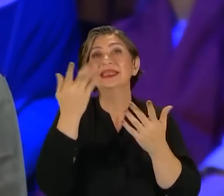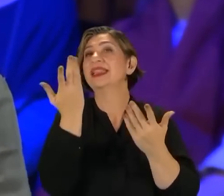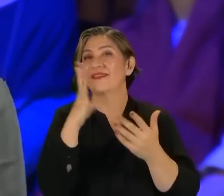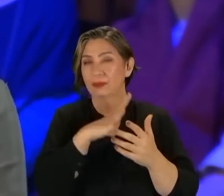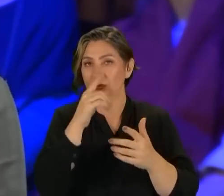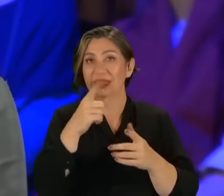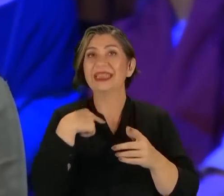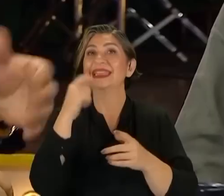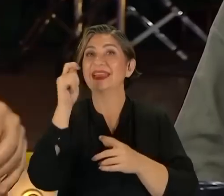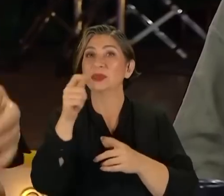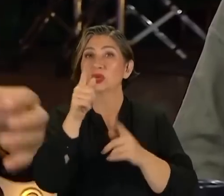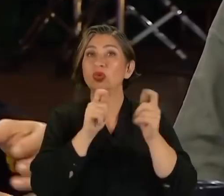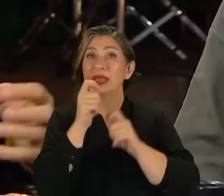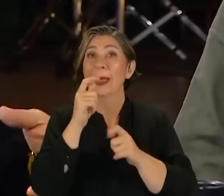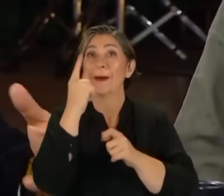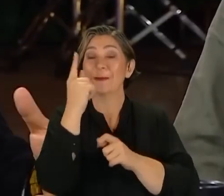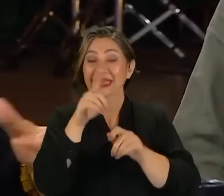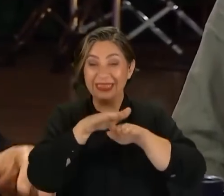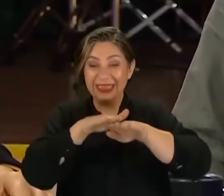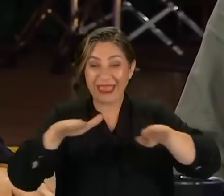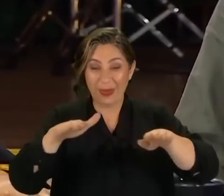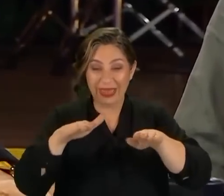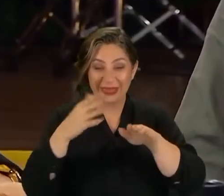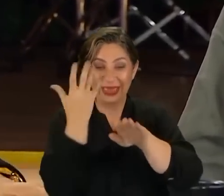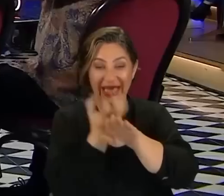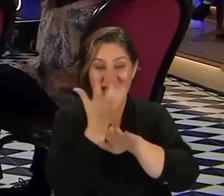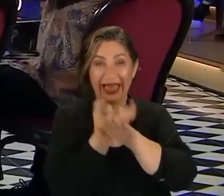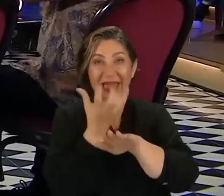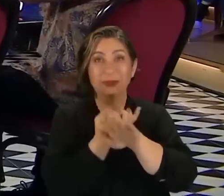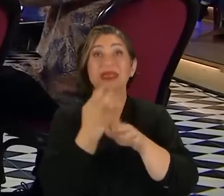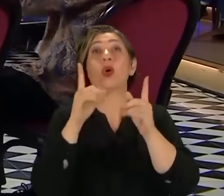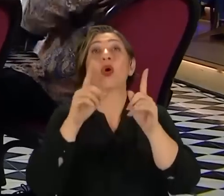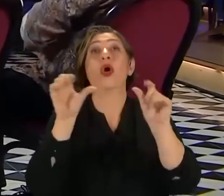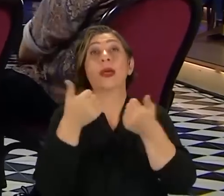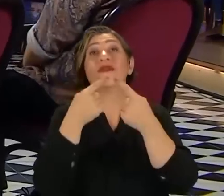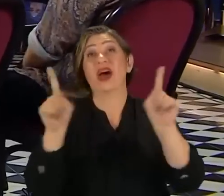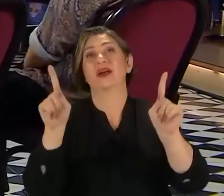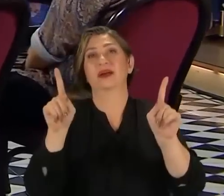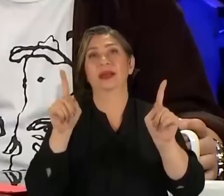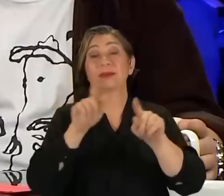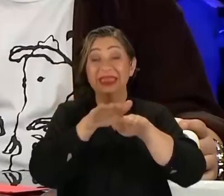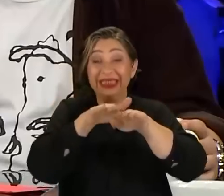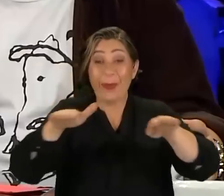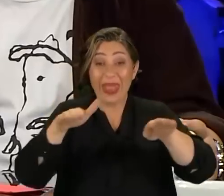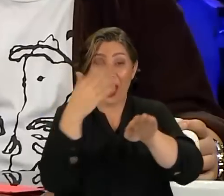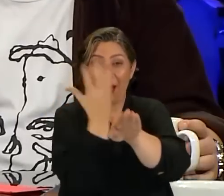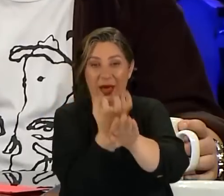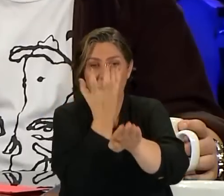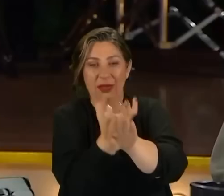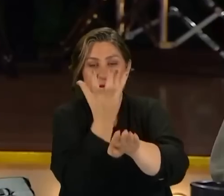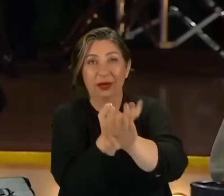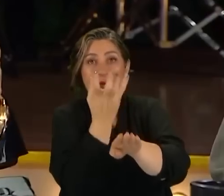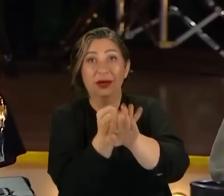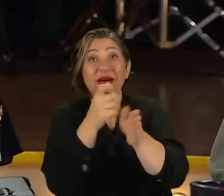şu. Tavsiye ederim bunu kullanın. Bir zeminin üzerine kaydedilmesi. En büyük farkı bu yaratıyor evet, aslında. Evet, evet.